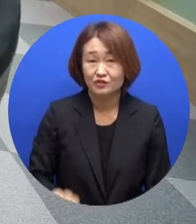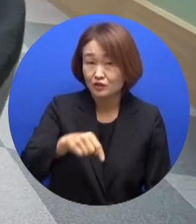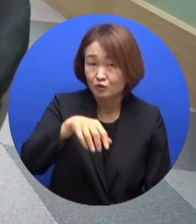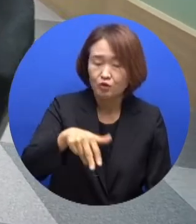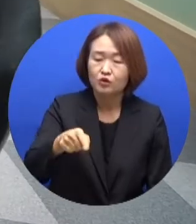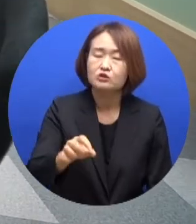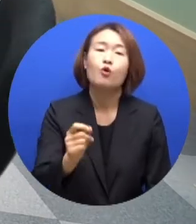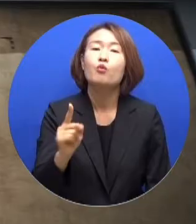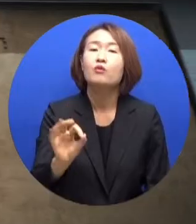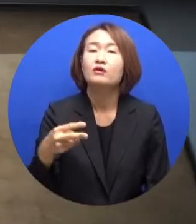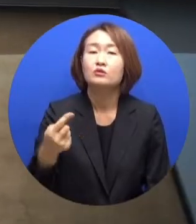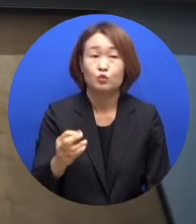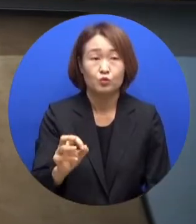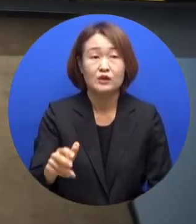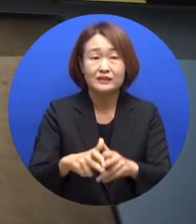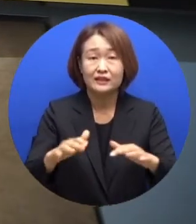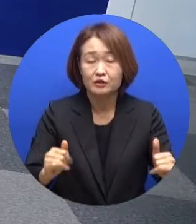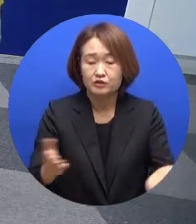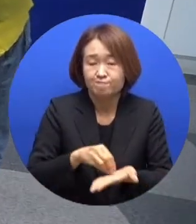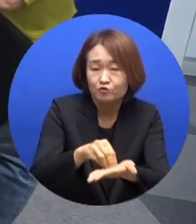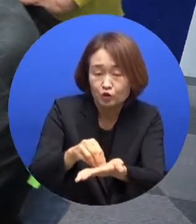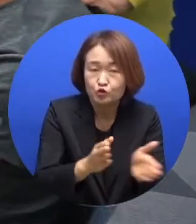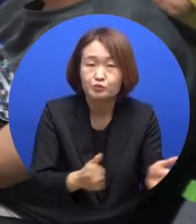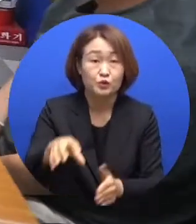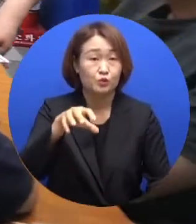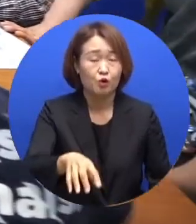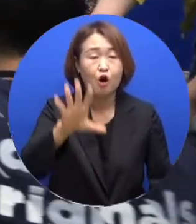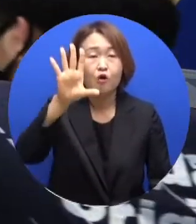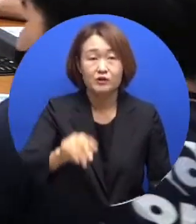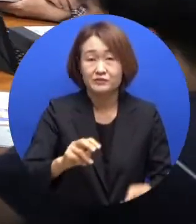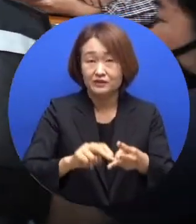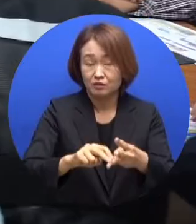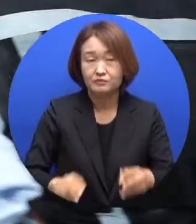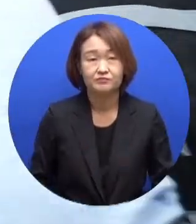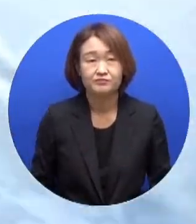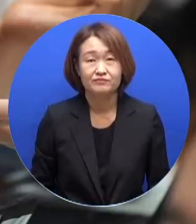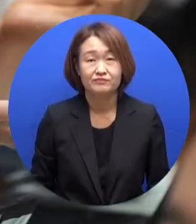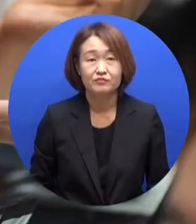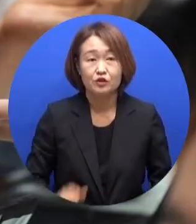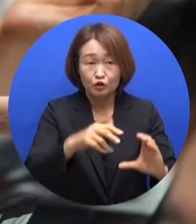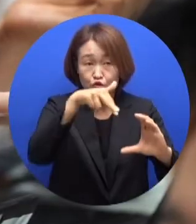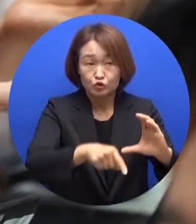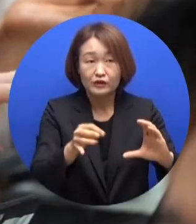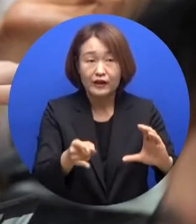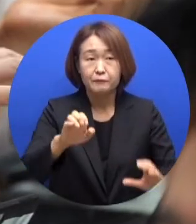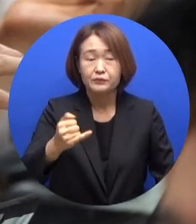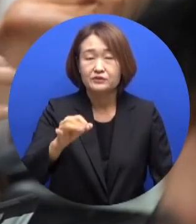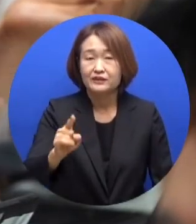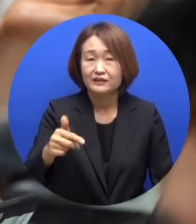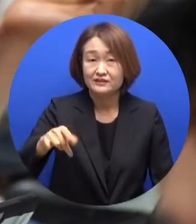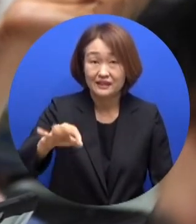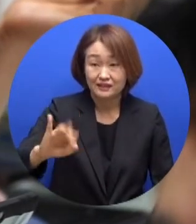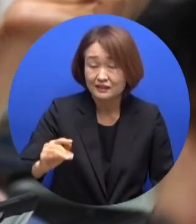이곳은 정왕동의 한 장애인 취업 준비기관인 어우리터, 사회서비스 제공형 사회적 기업인 주식회사